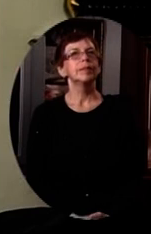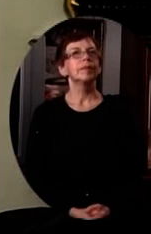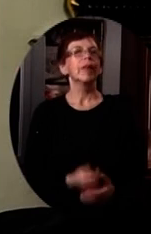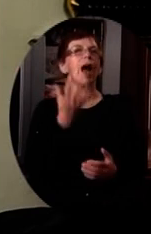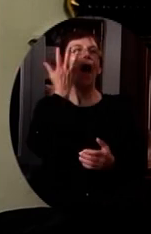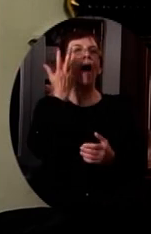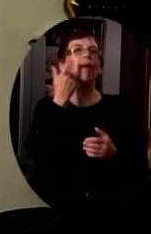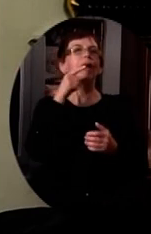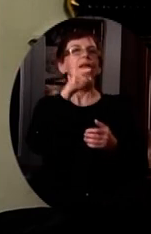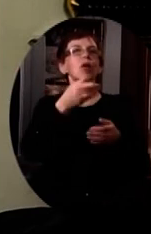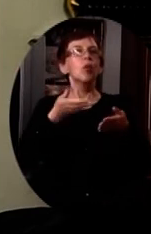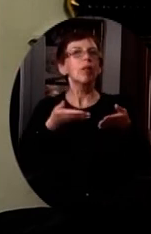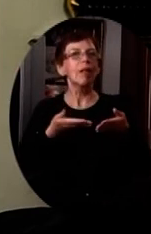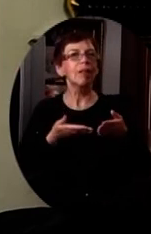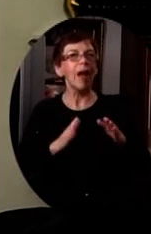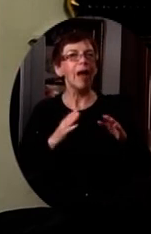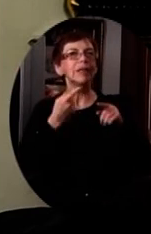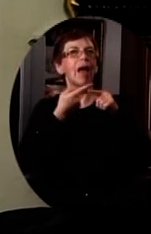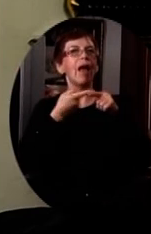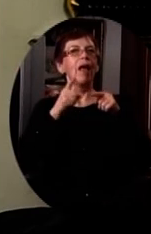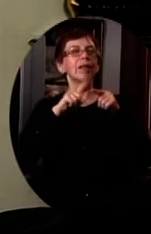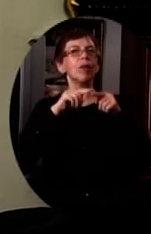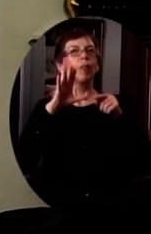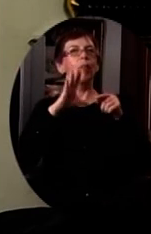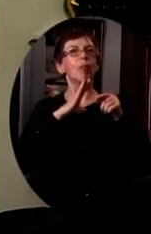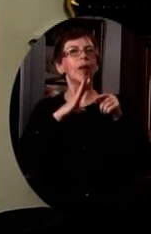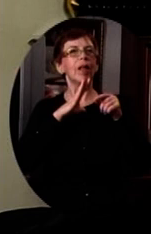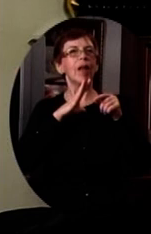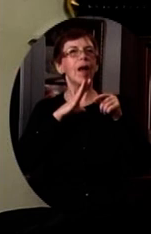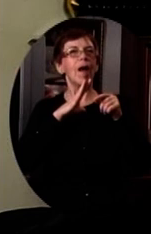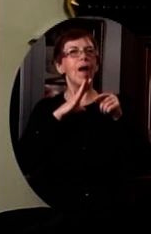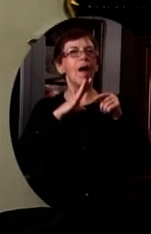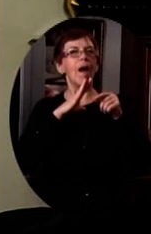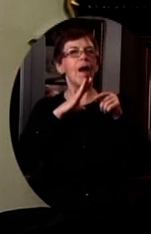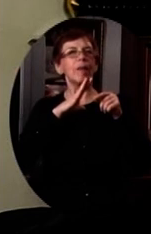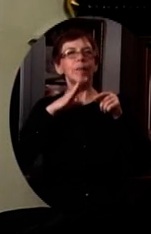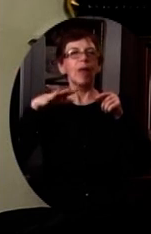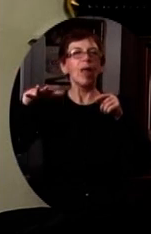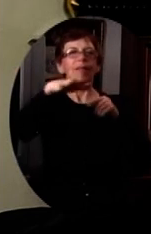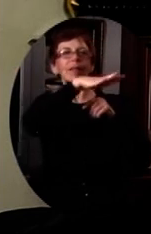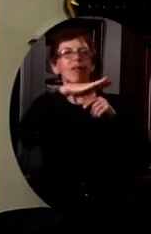כשאת נולדת, זה היה, האזור היה שייך לפולין?